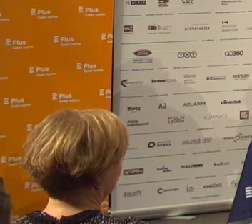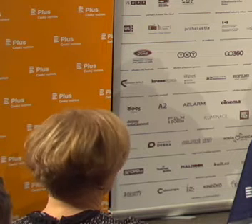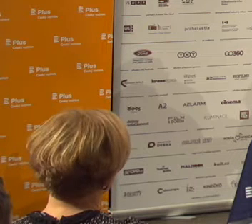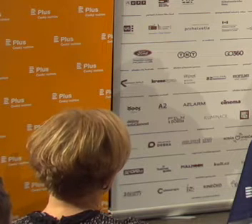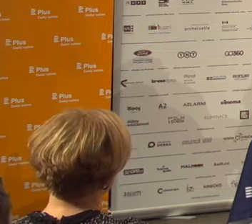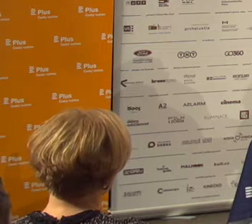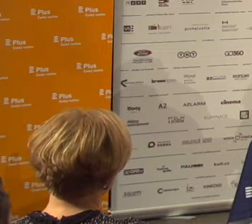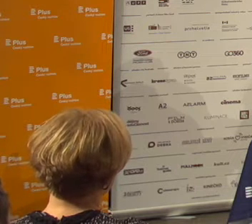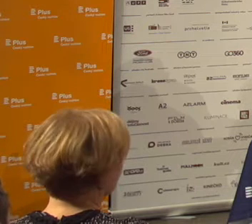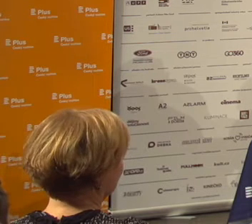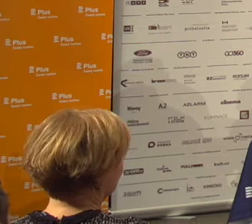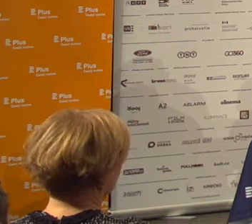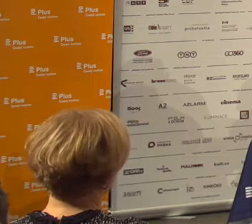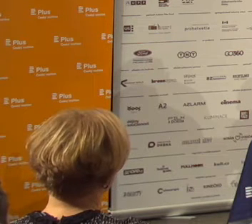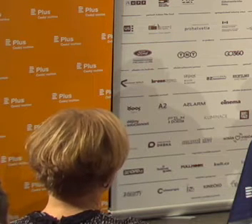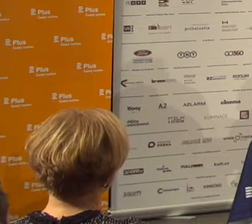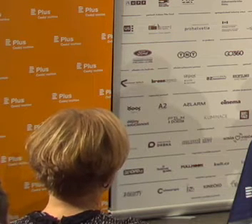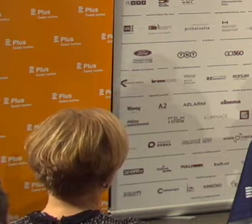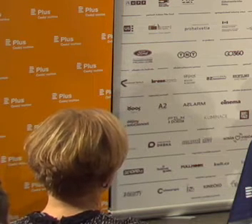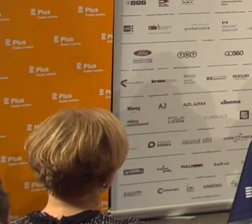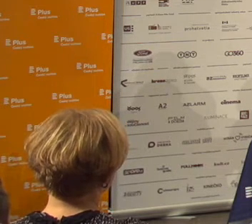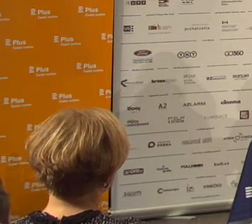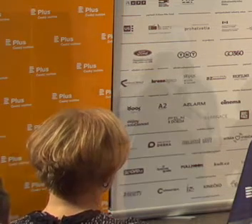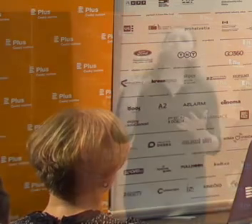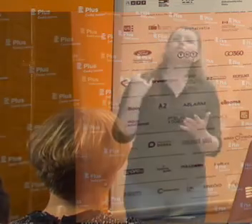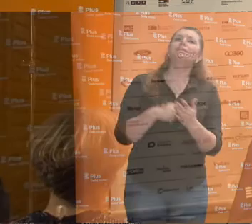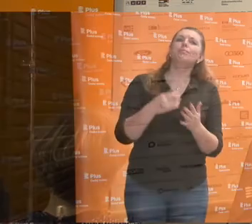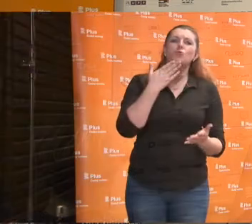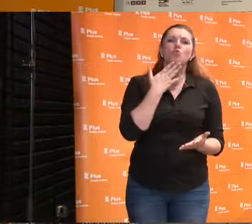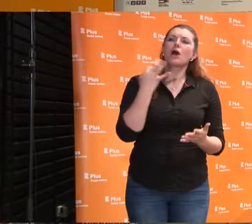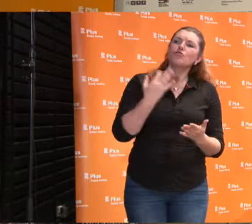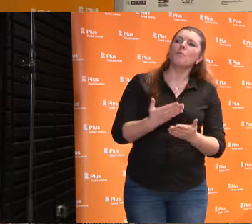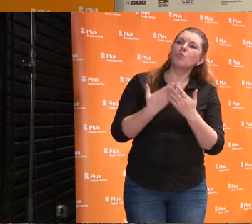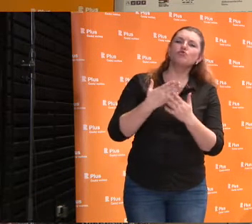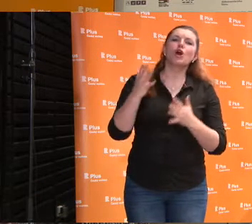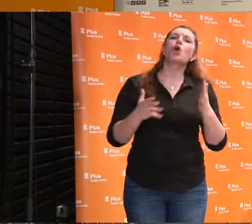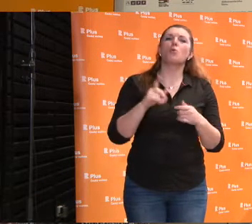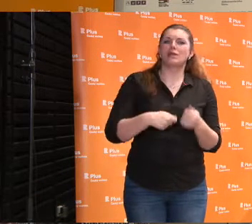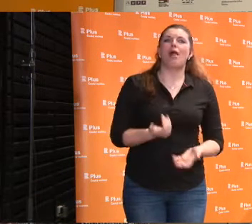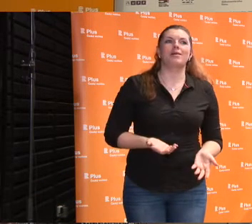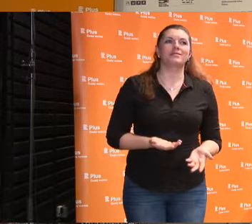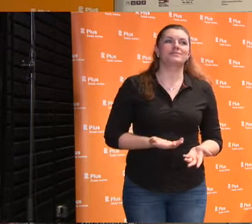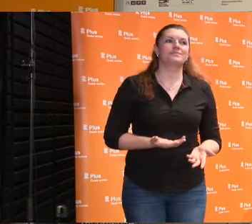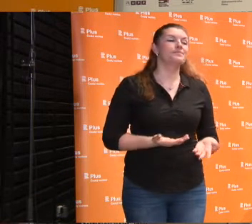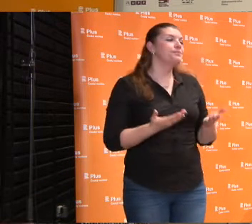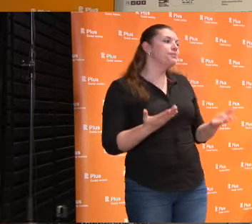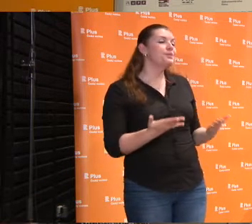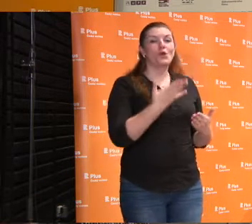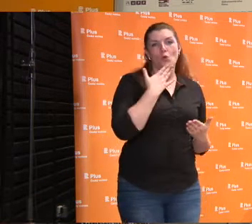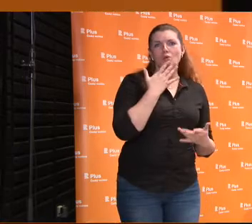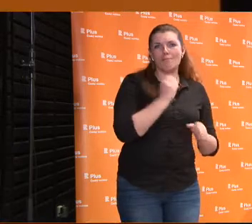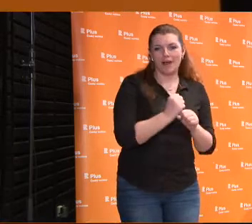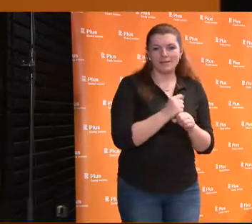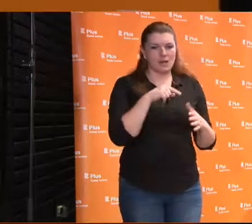znamená? Jaká ta práce je nudná, kterou by nám mohli pomoci dělat roboti? No, ta nudná práce je ta, která